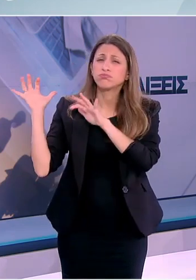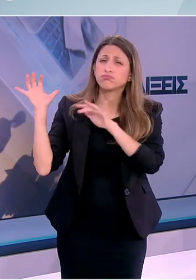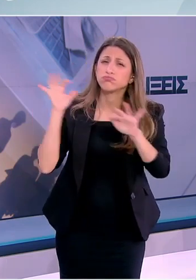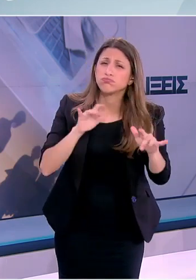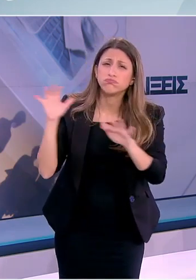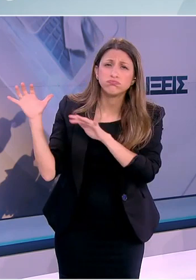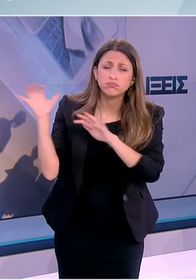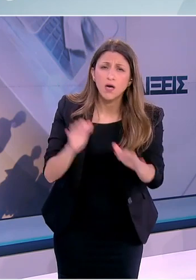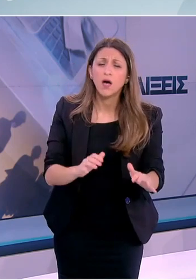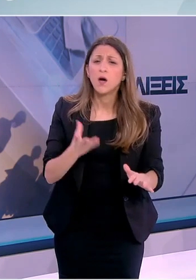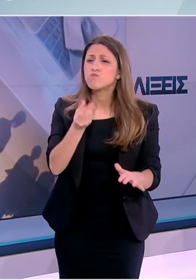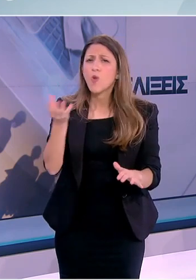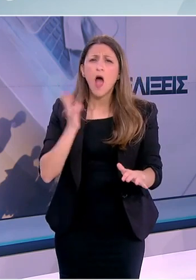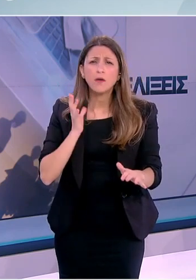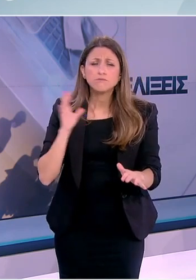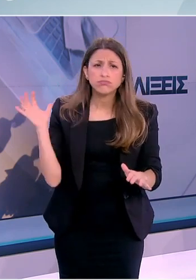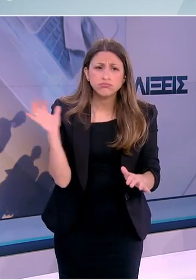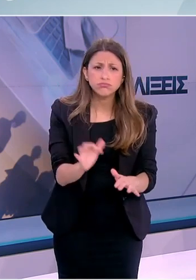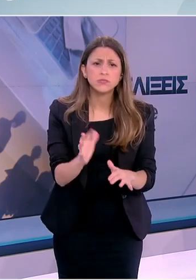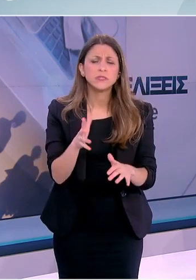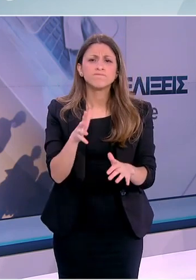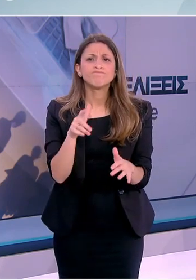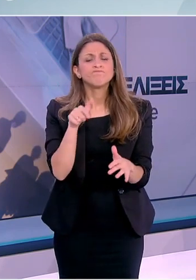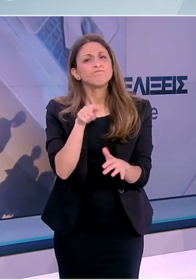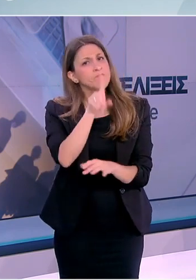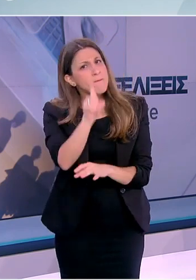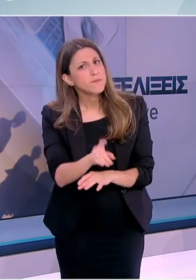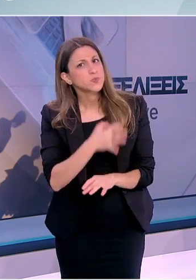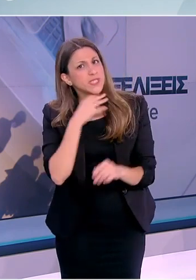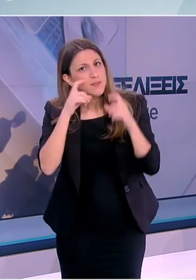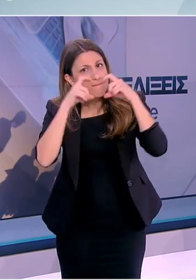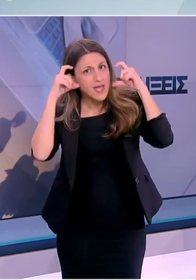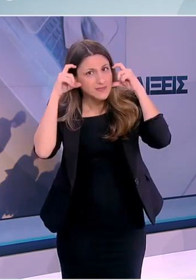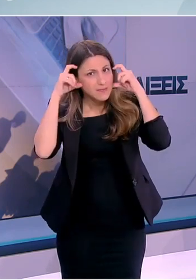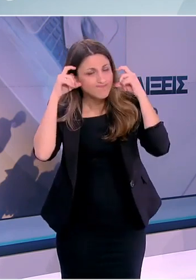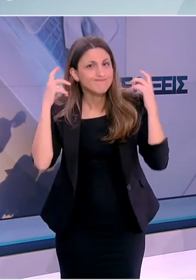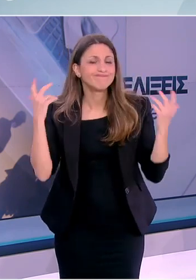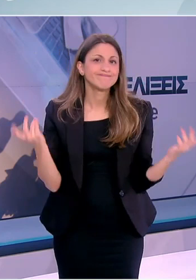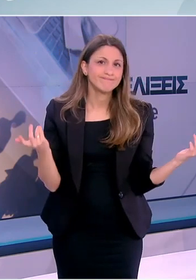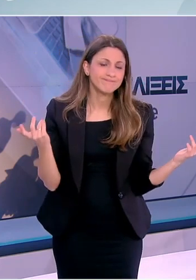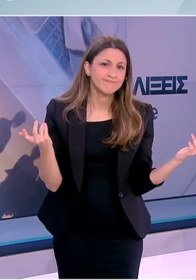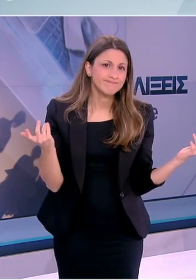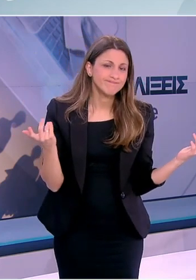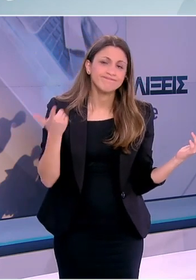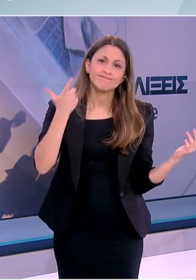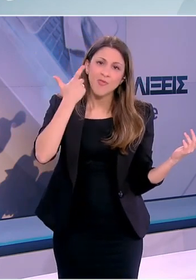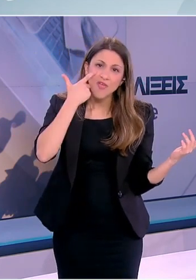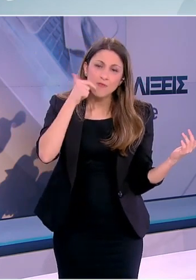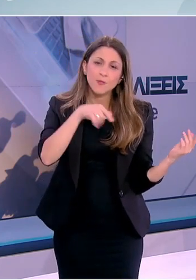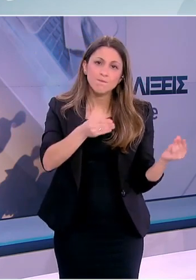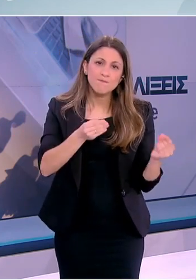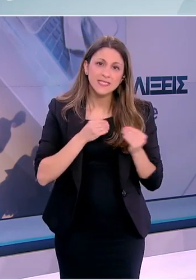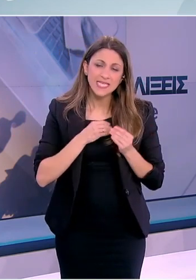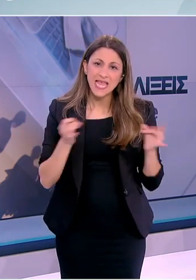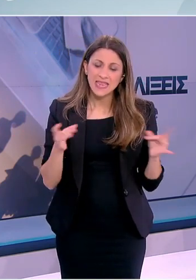χώρους συνοστισμός, χώρους οι οποίοι έχουν σημασία για την δημόσια υγεία, που ούτως ή άλλως εφαρμόζεται τώρα και θα πρέπει να εφαρμόζεται και μας ανησυχεί το να